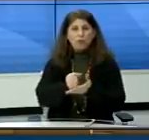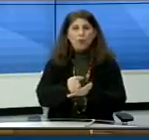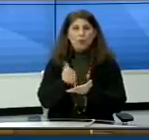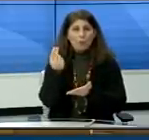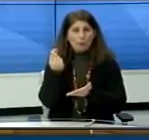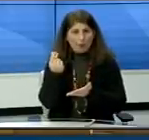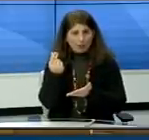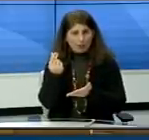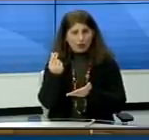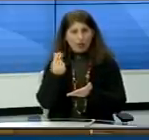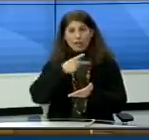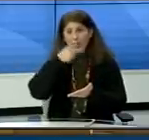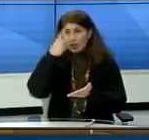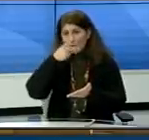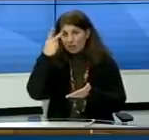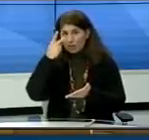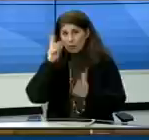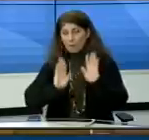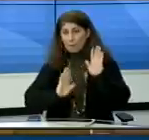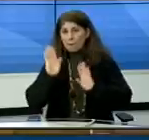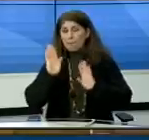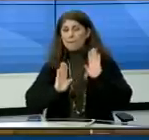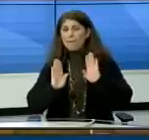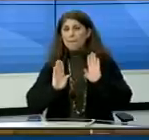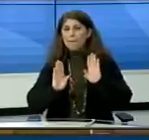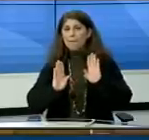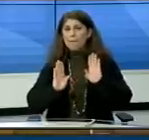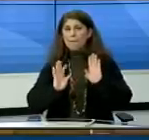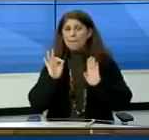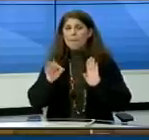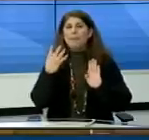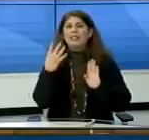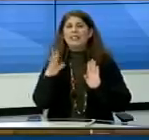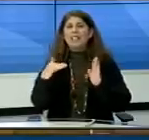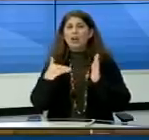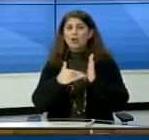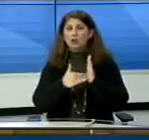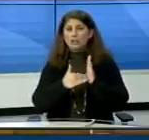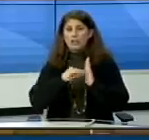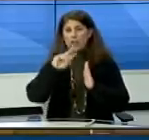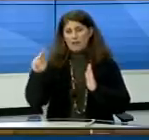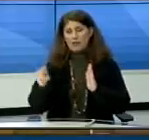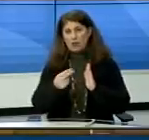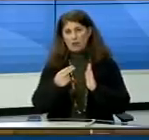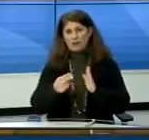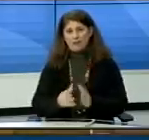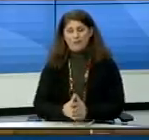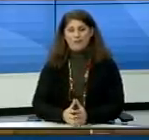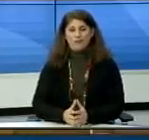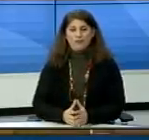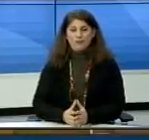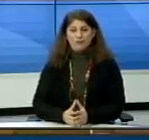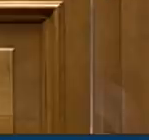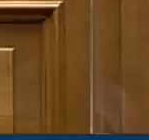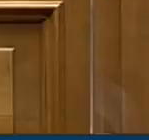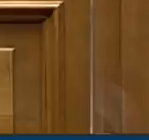μετρητά αλλά και σε δικαιώματα μετοχών ύψους 400.000 ευρώ.